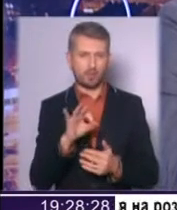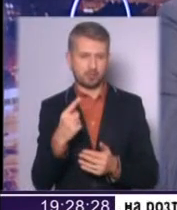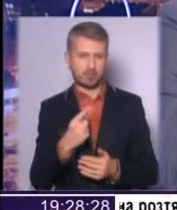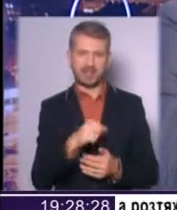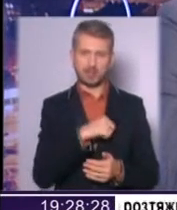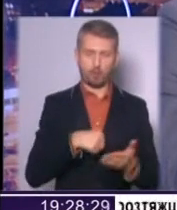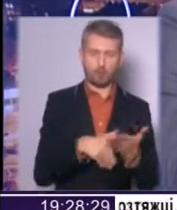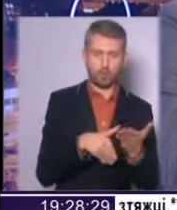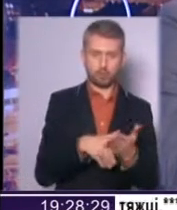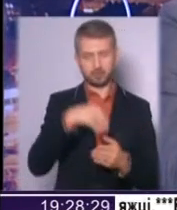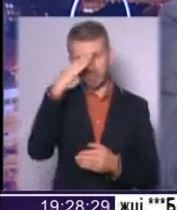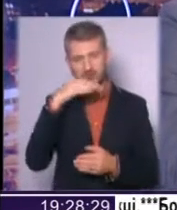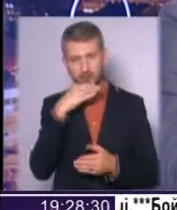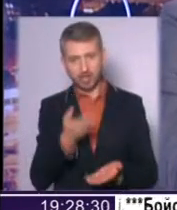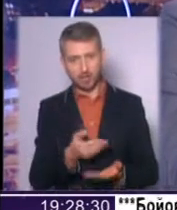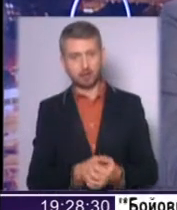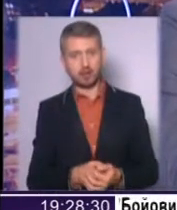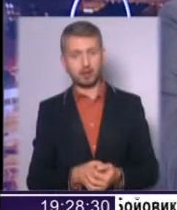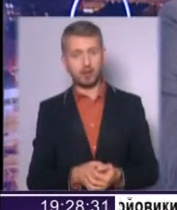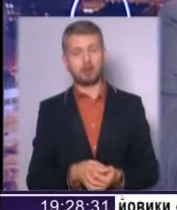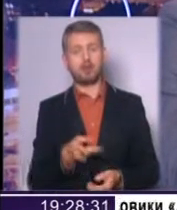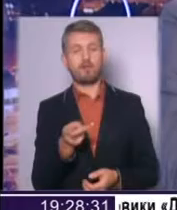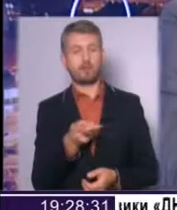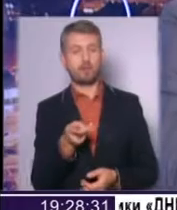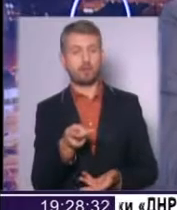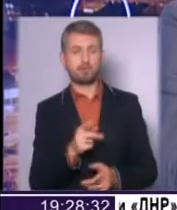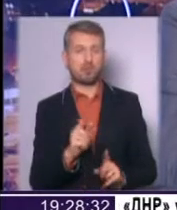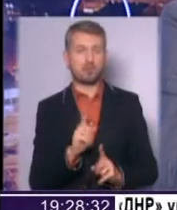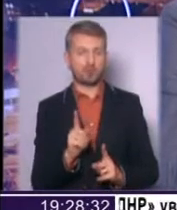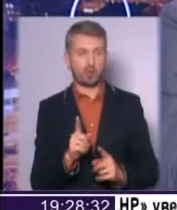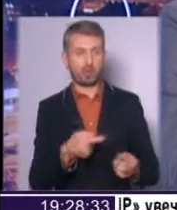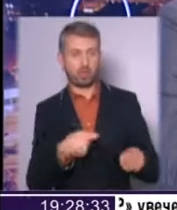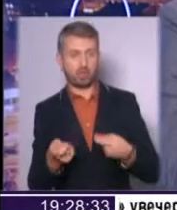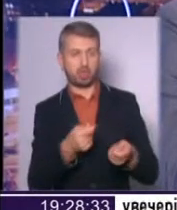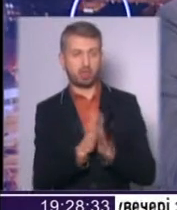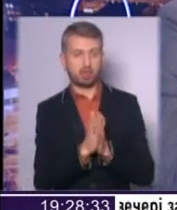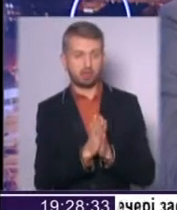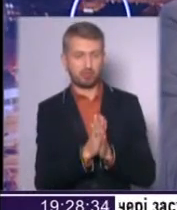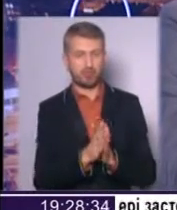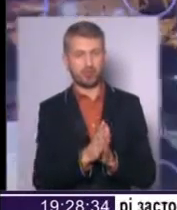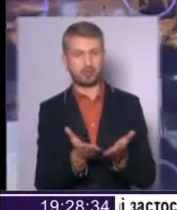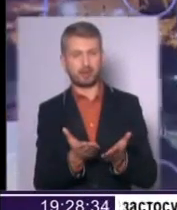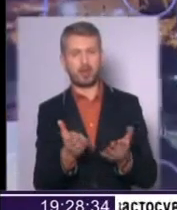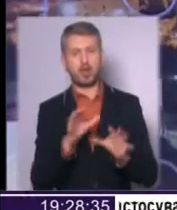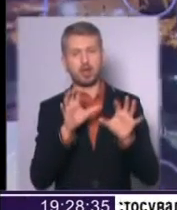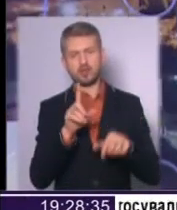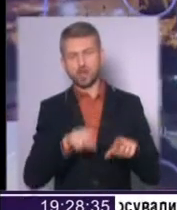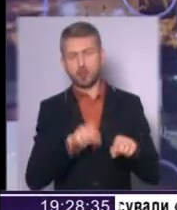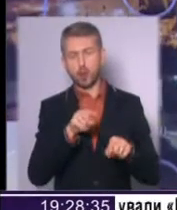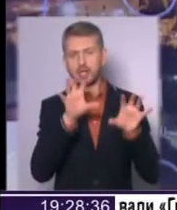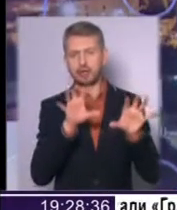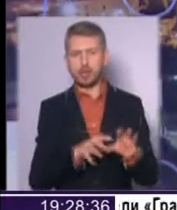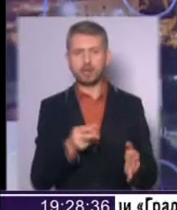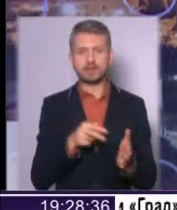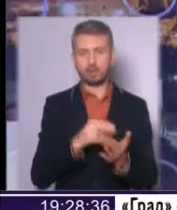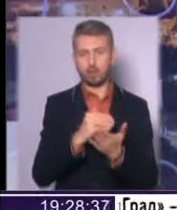не буде. Ну, от ви повинні розуміти. Щодо коаліції, так, ну, там є дві ключові фракції – БПП і Народного